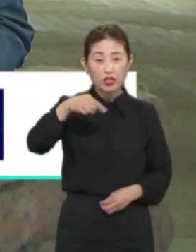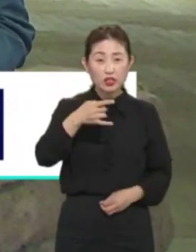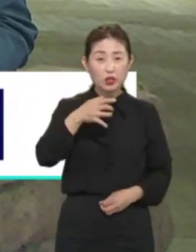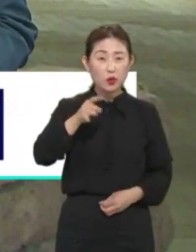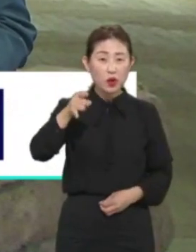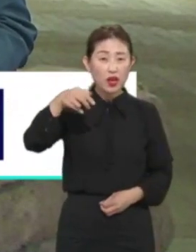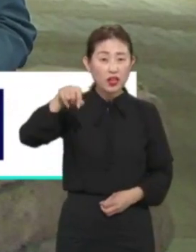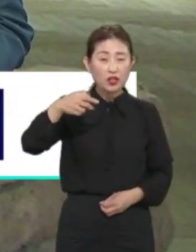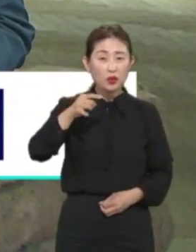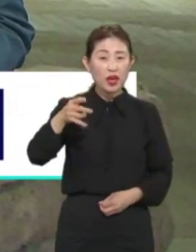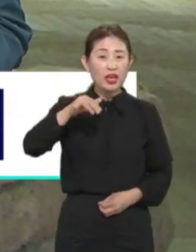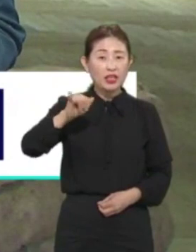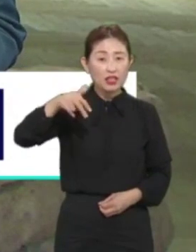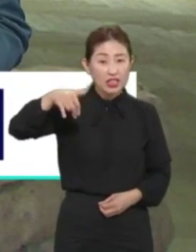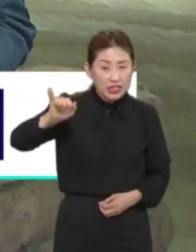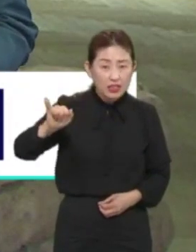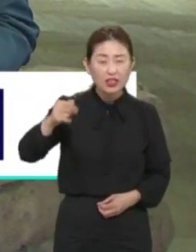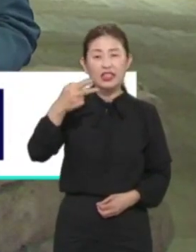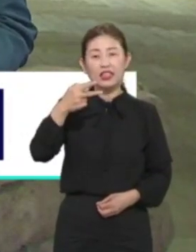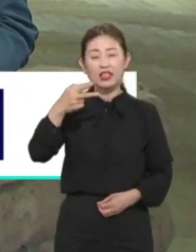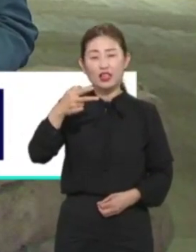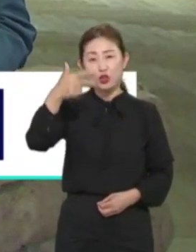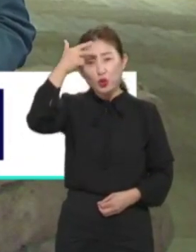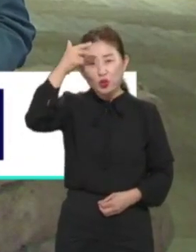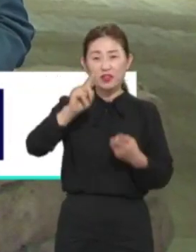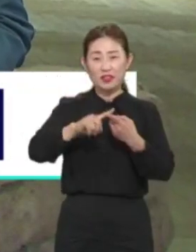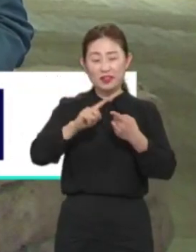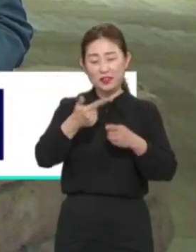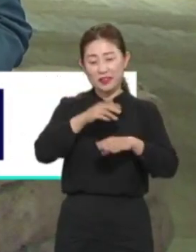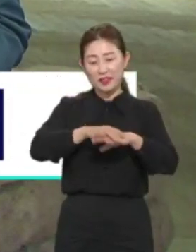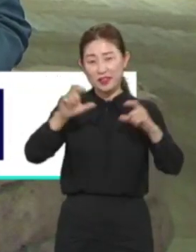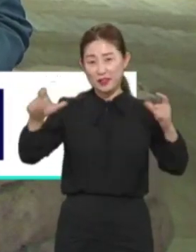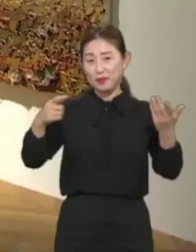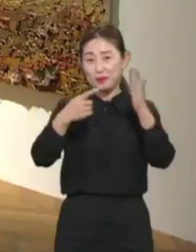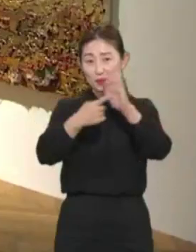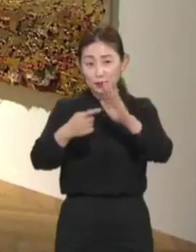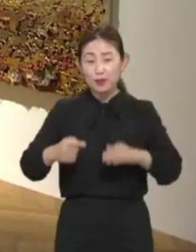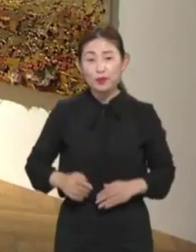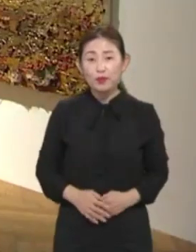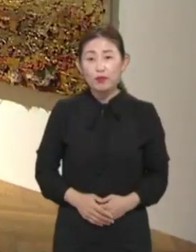조선도 대전 무대에 오릅니다. 아텐걸처 양정진 기자입니다.